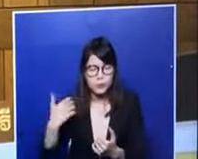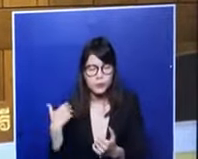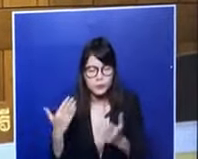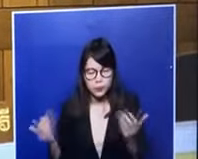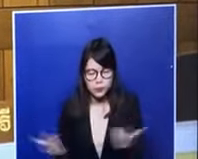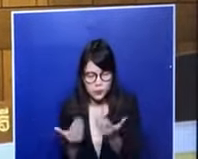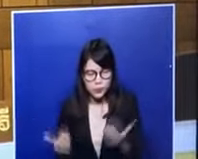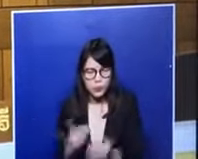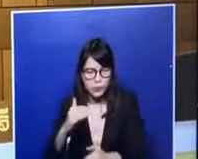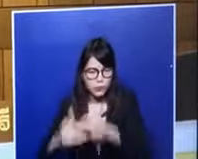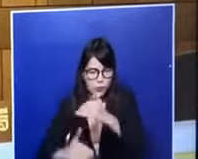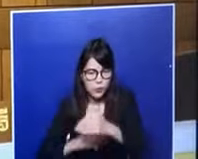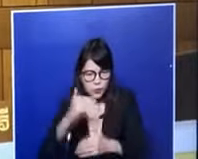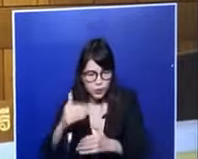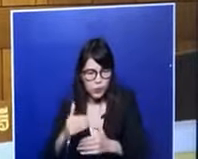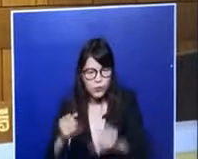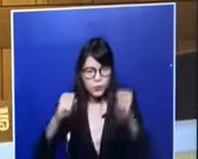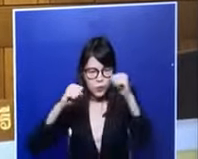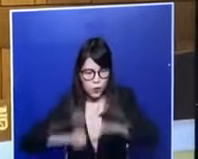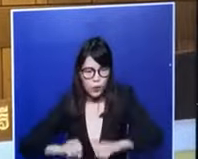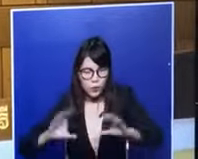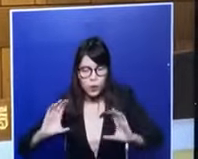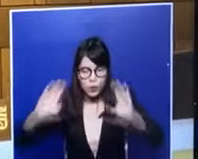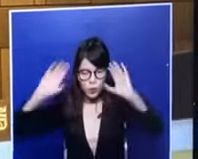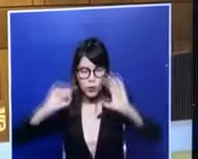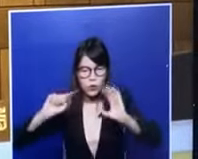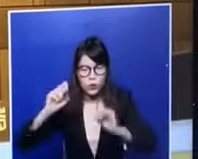ในการพิจารณาอนุญาตของทางราชการ